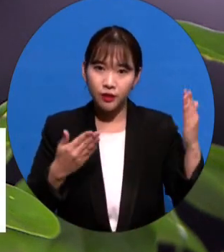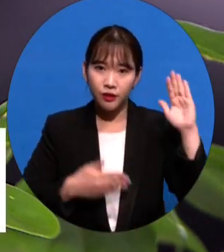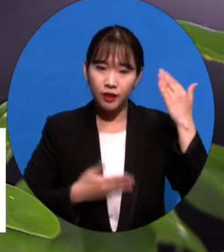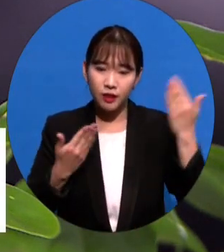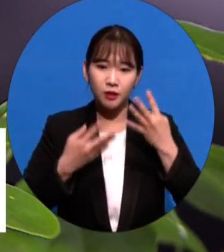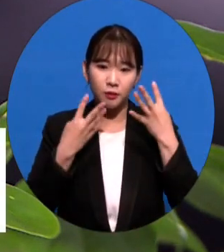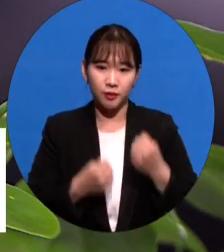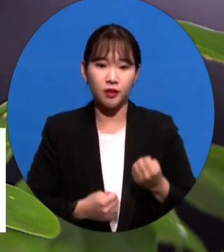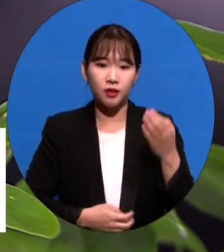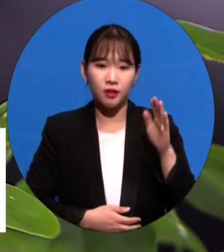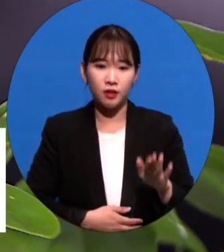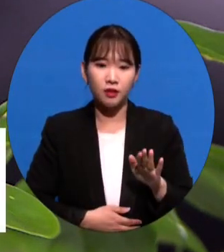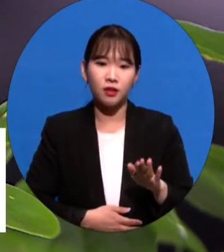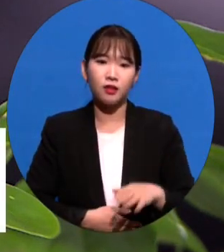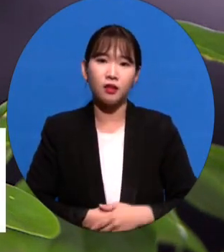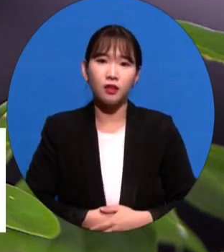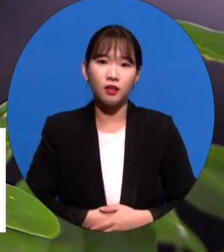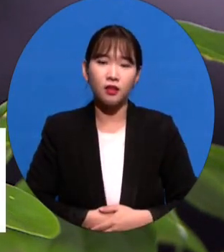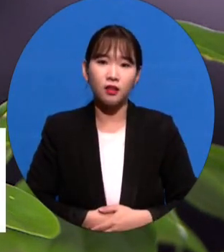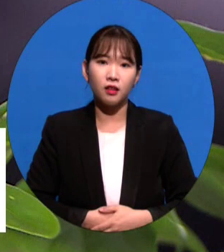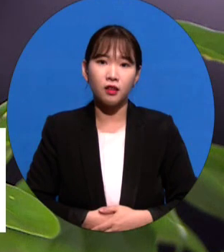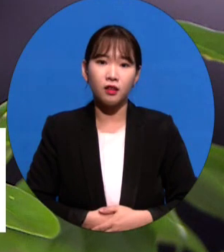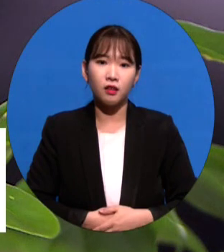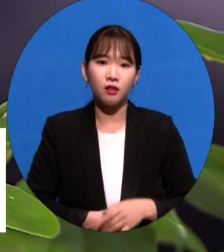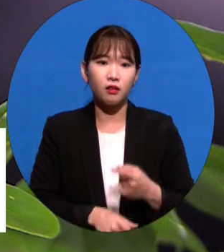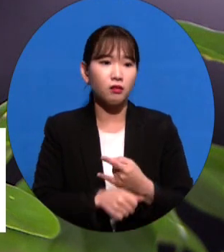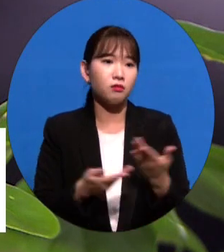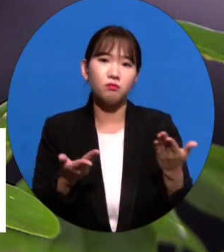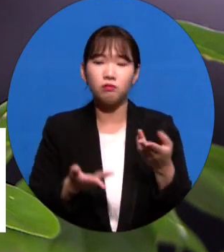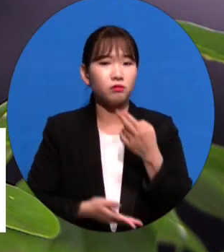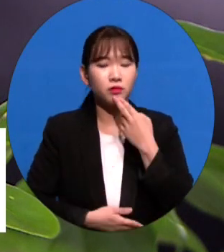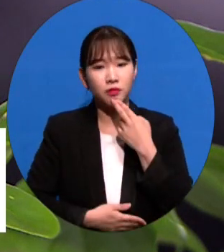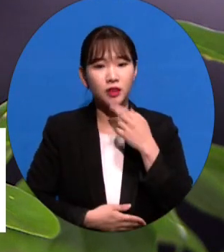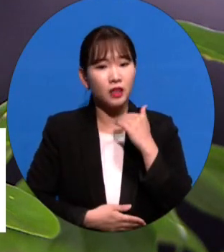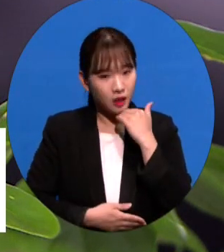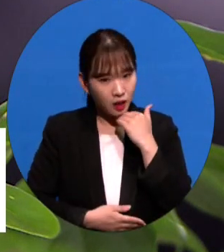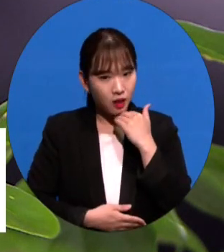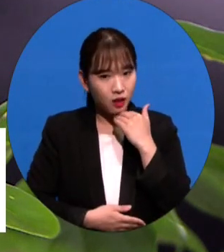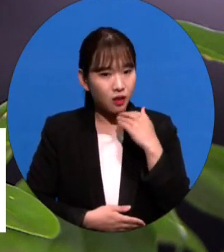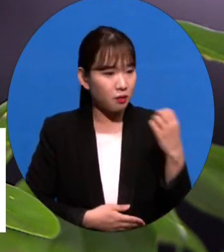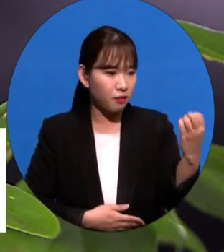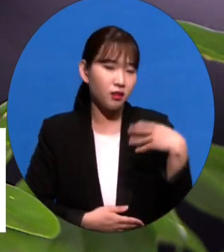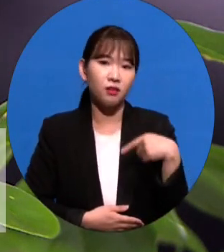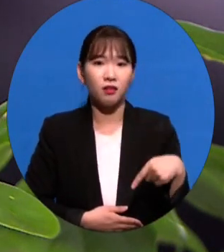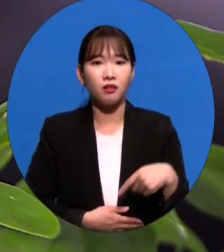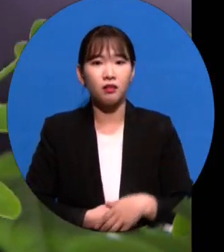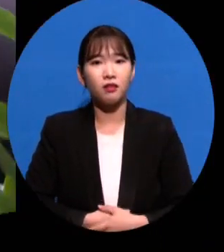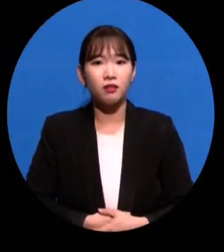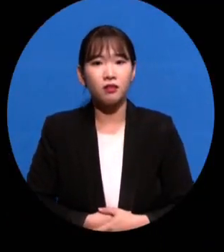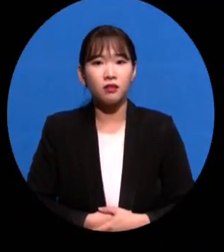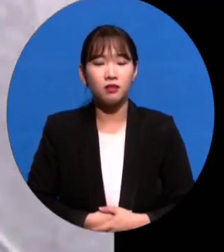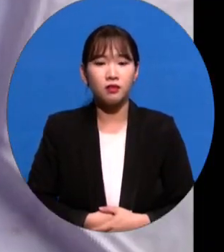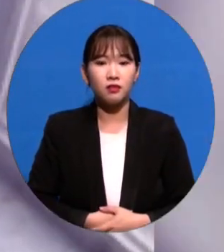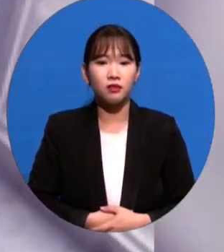많았고요. 근데 그냥 할 수 있는 게 없다. 기다려라. 이게 현실적인 답이었으니까.